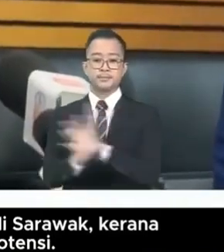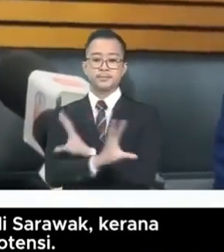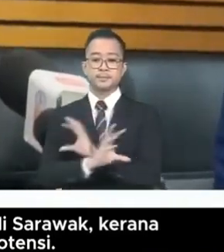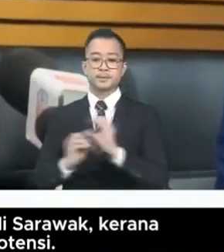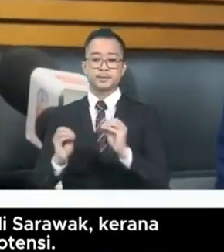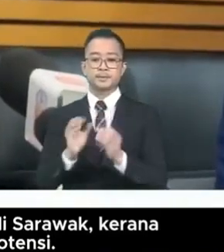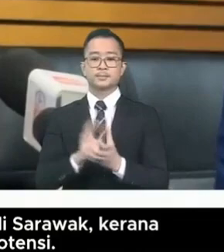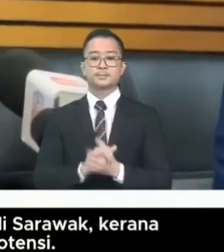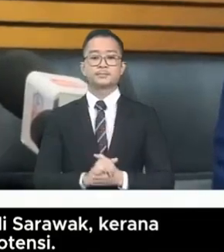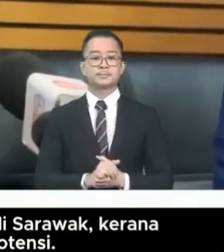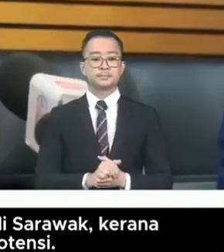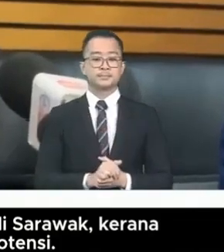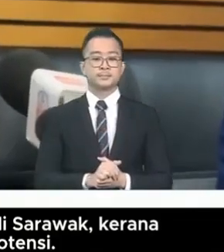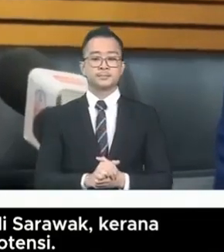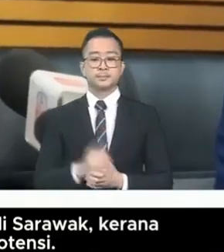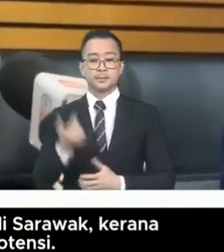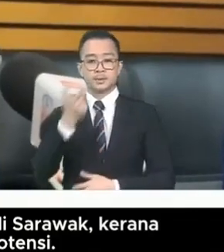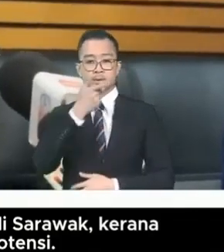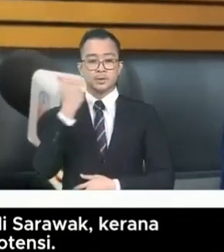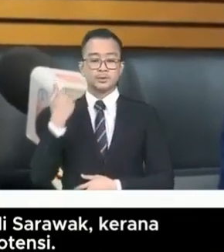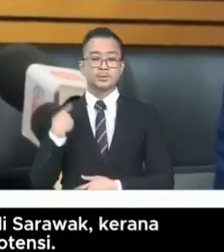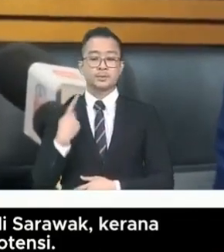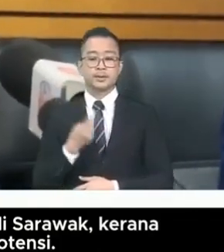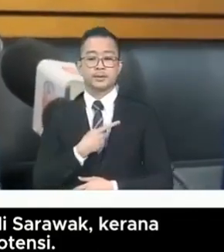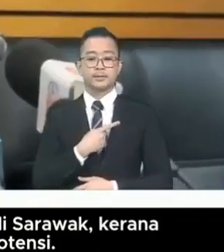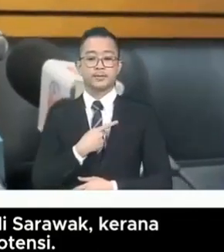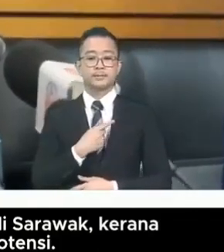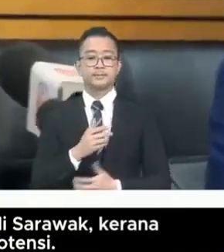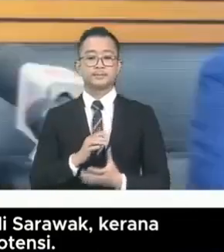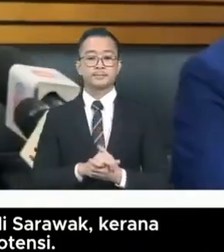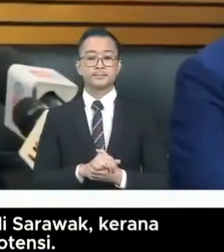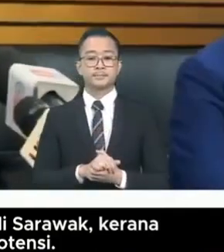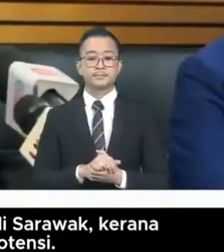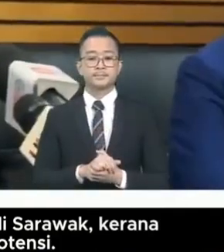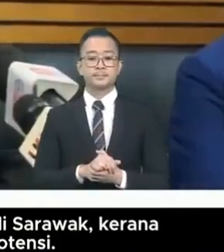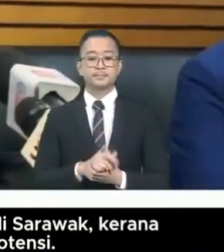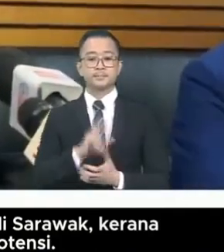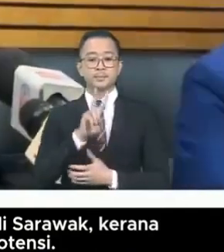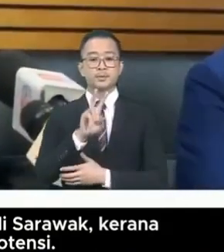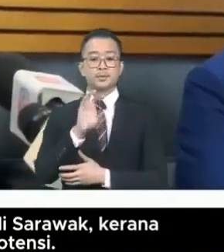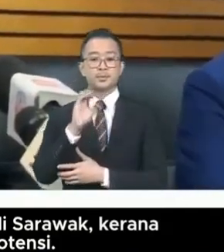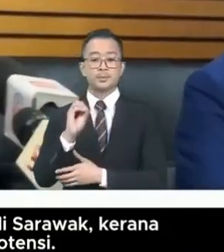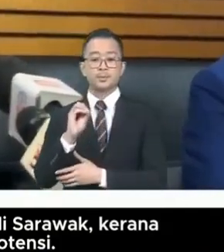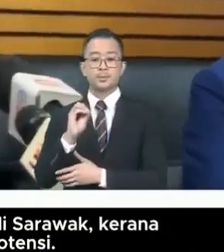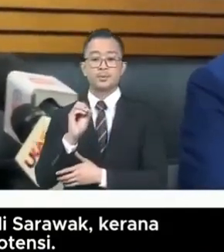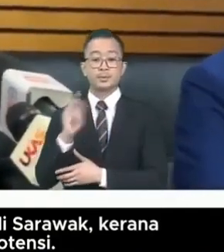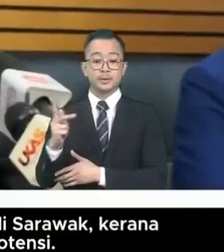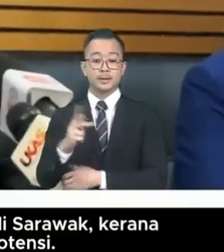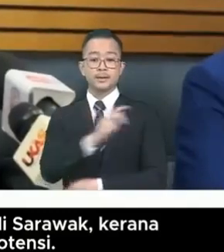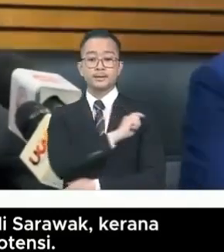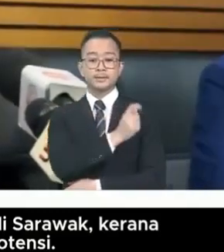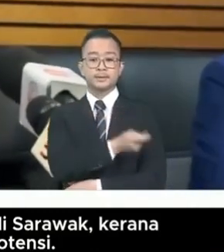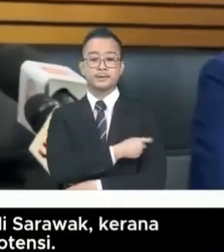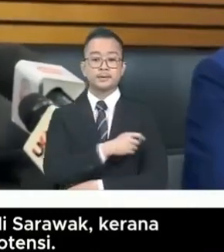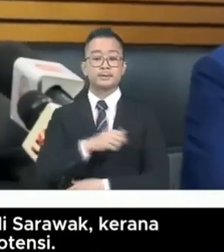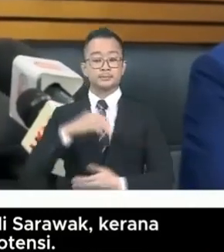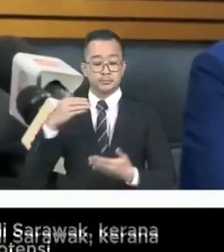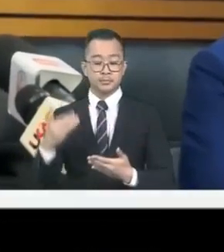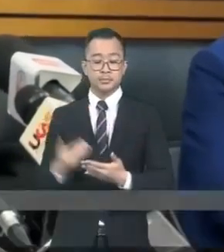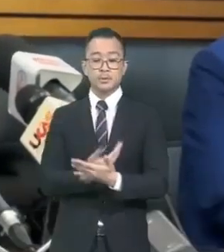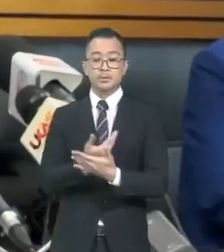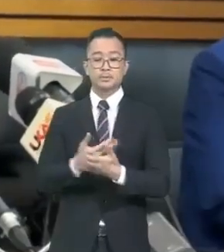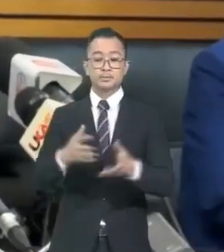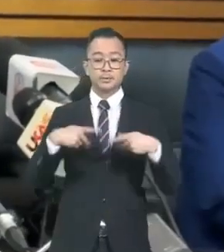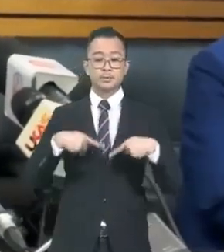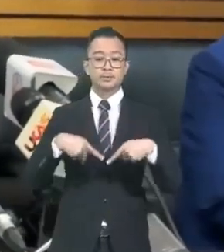productivity. As Sarawak is have a potential of 20,000 megawatt